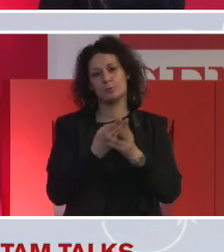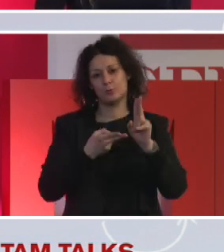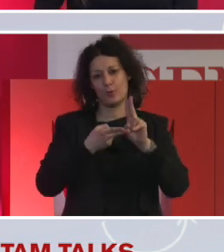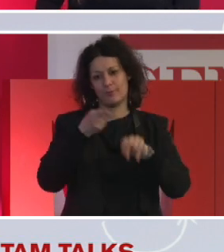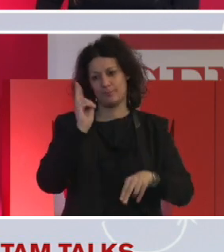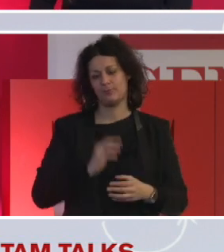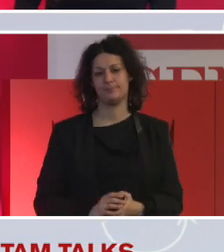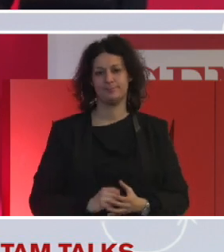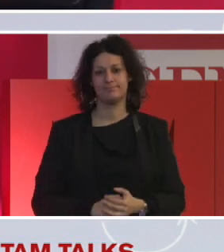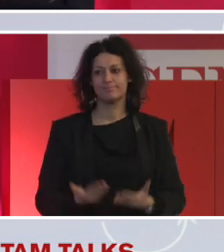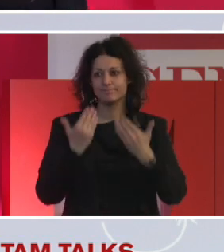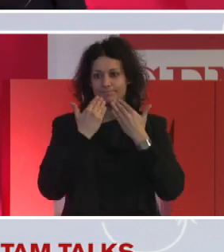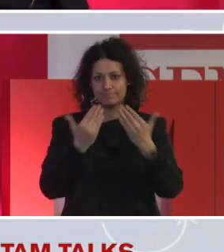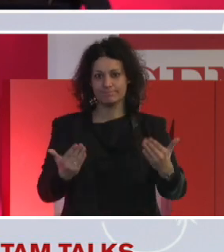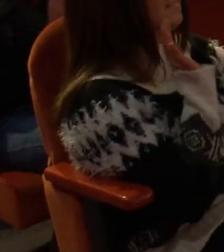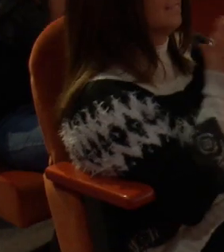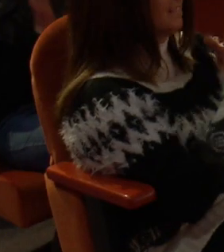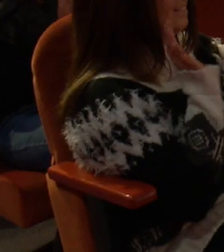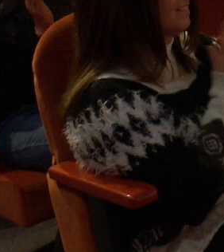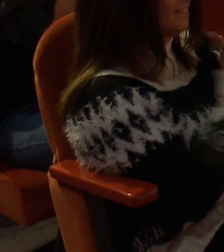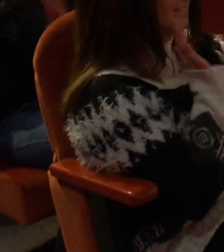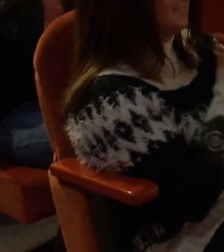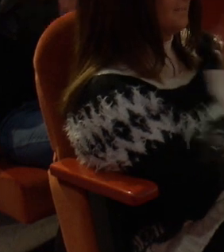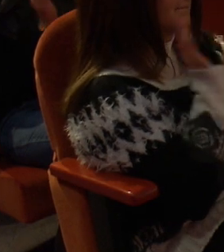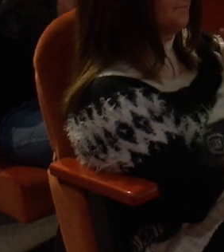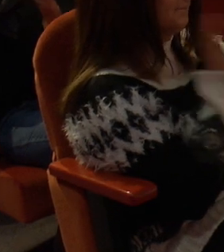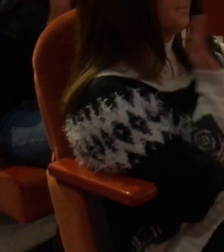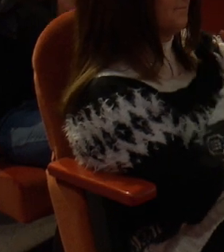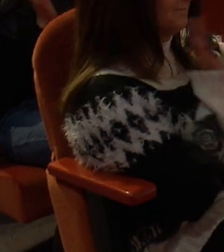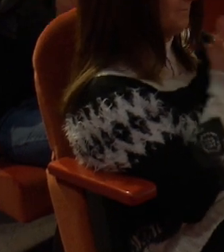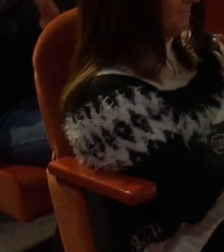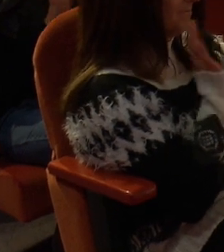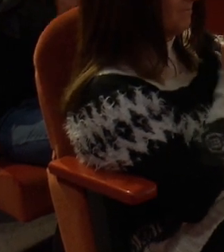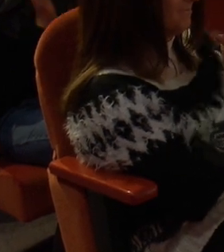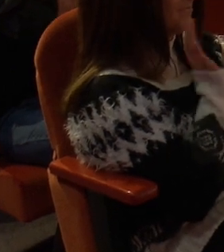grazie per il tempo grazie a